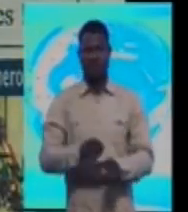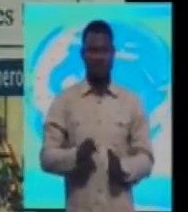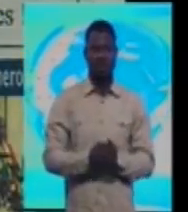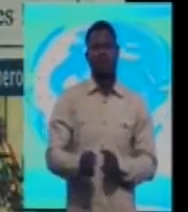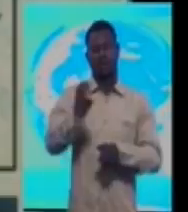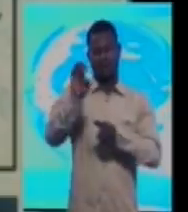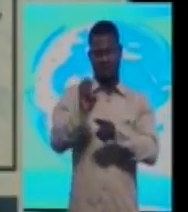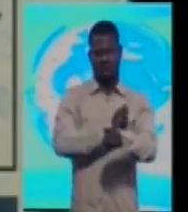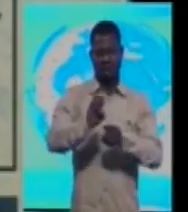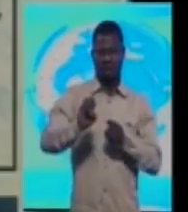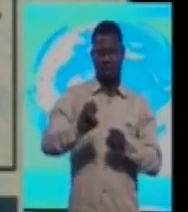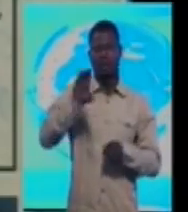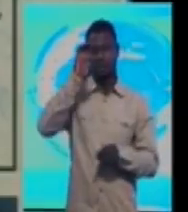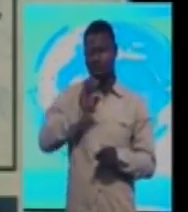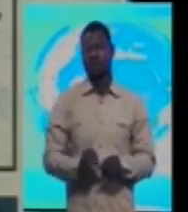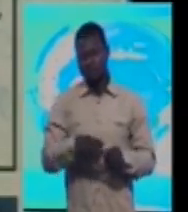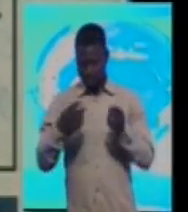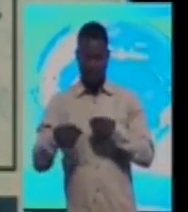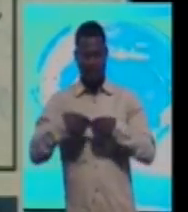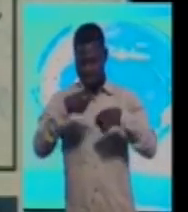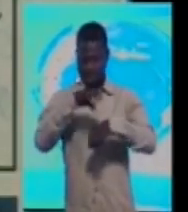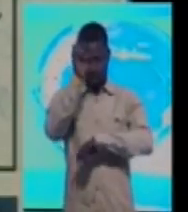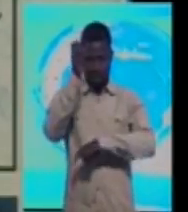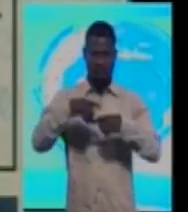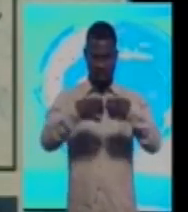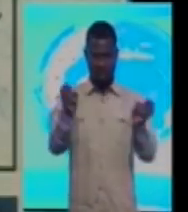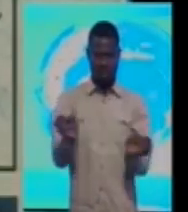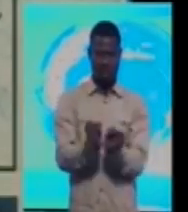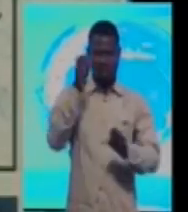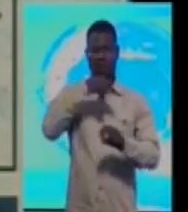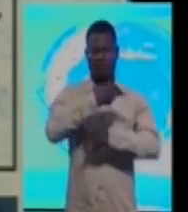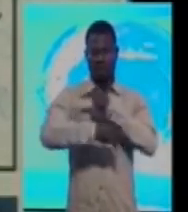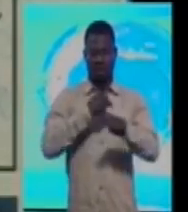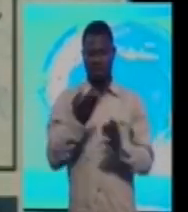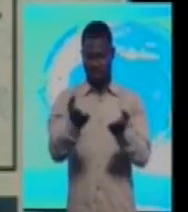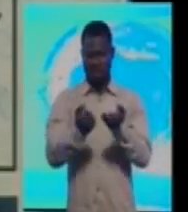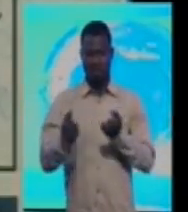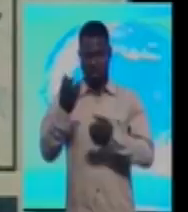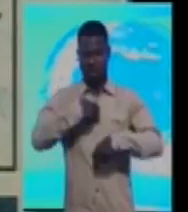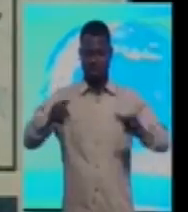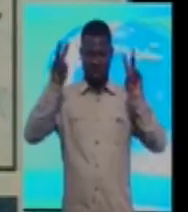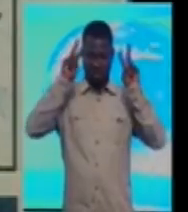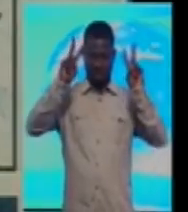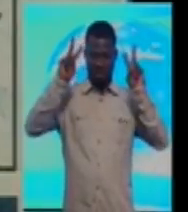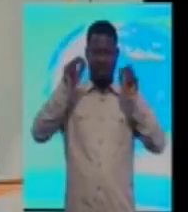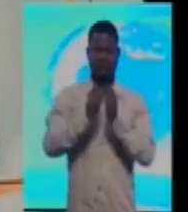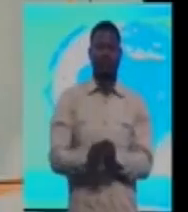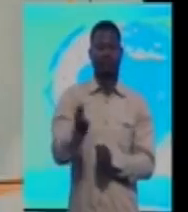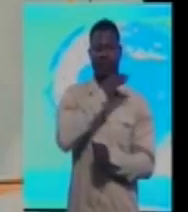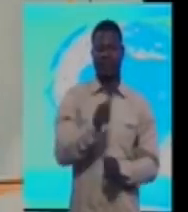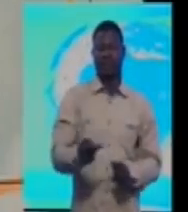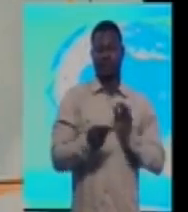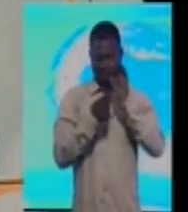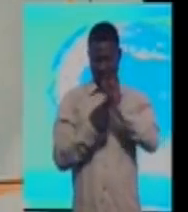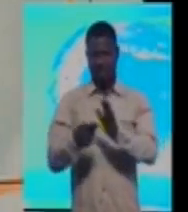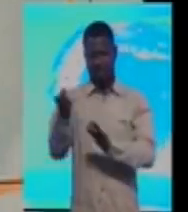aux éliminatoires de la CAN Cameroun 2021. Il ne veut rien d'autre que la victoire. Le journal dresse la liste des 23